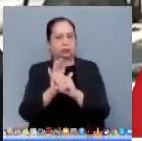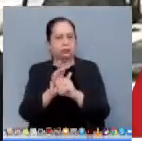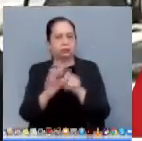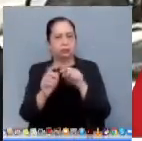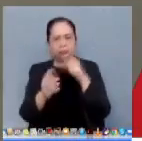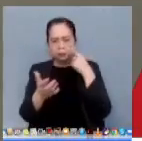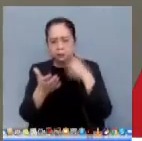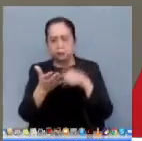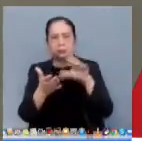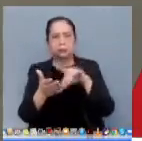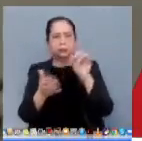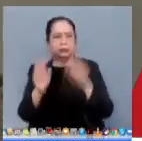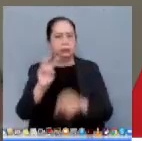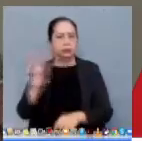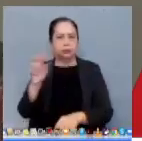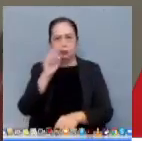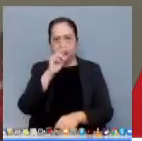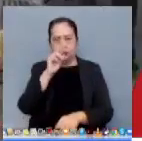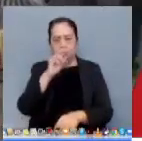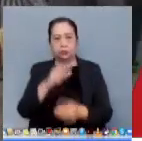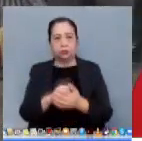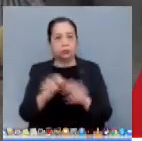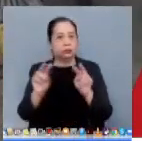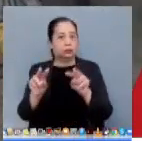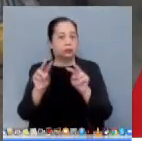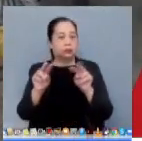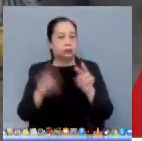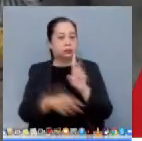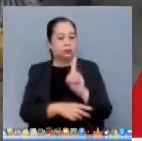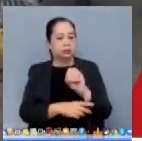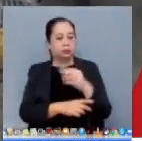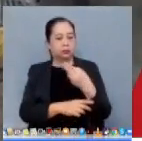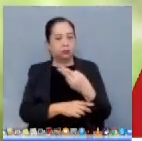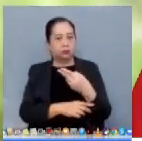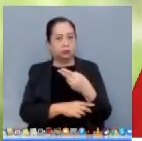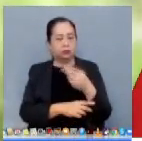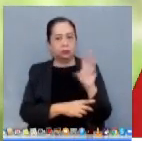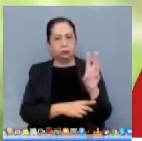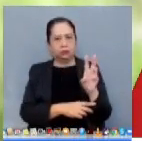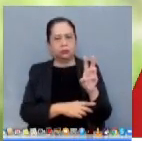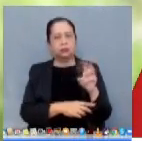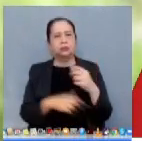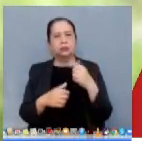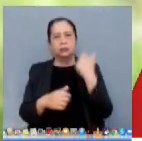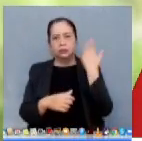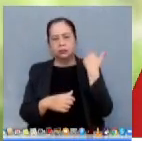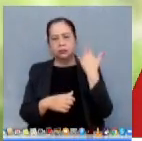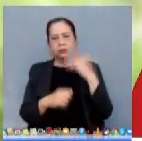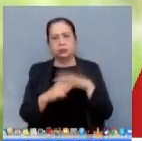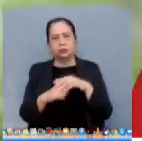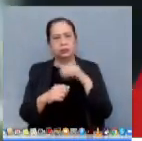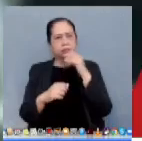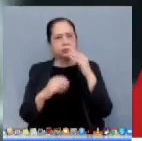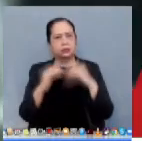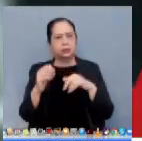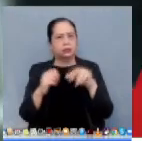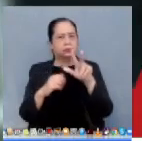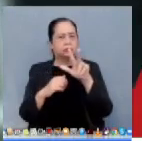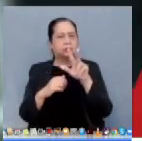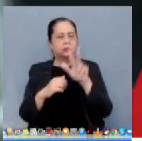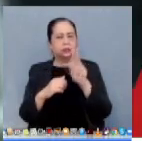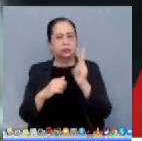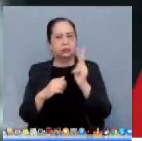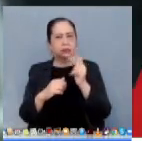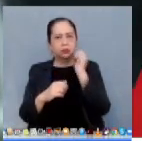Western Visayas. Sa monitoring ng DOH-6 mula noong nakaraang linggo ay hindi bababa sa 30 ang daily